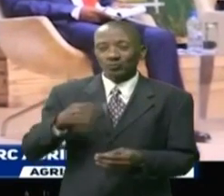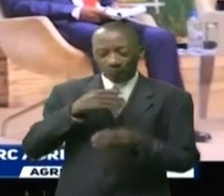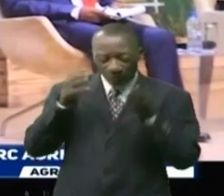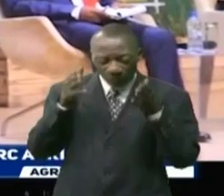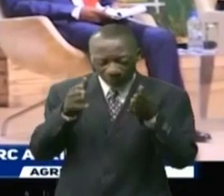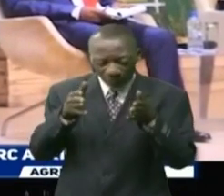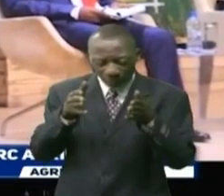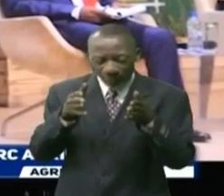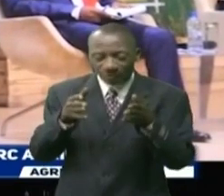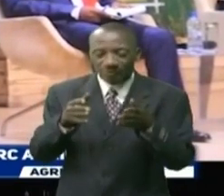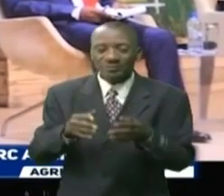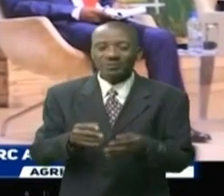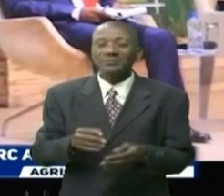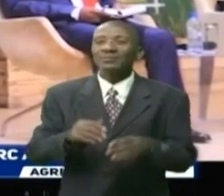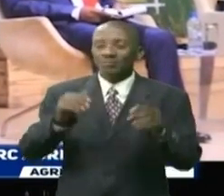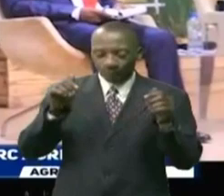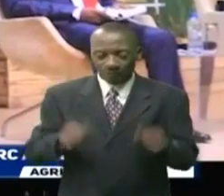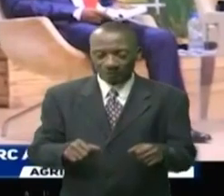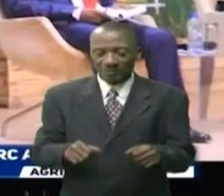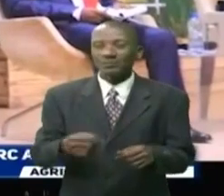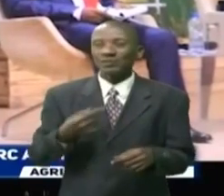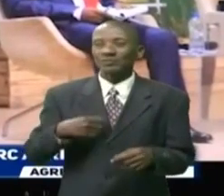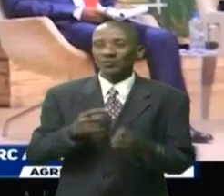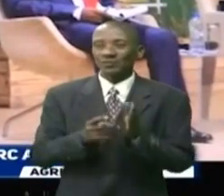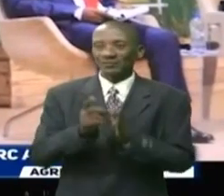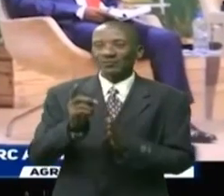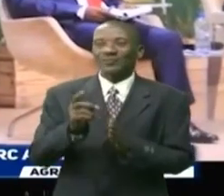libérer. Je vous ai dit...